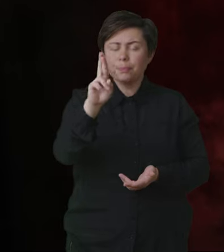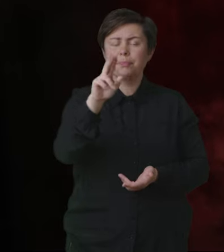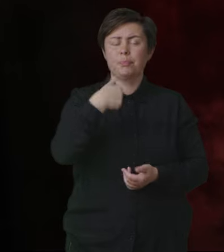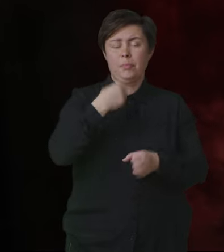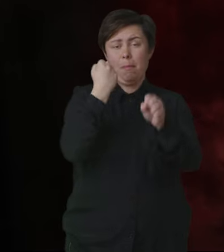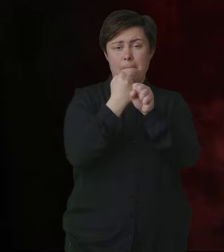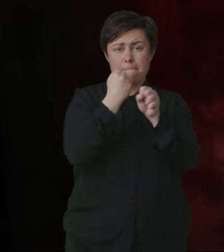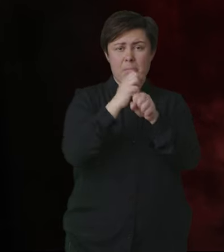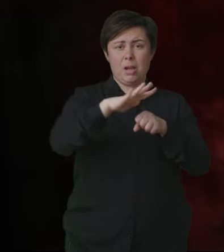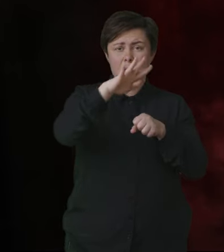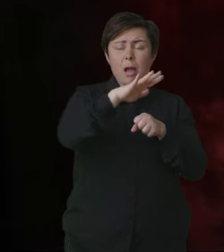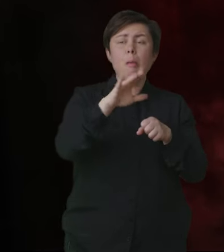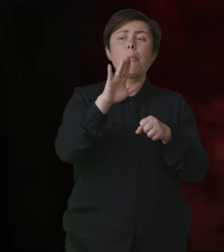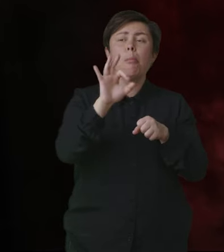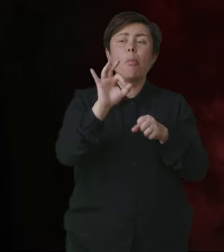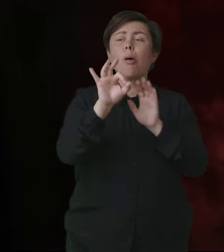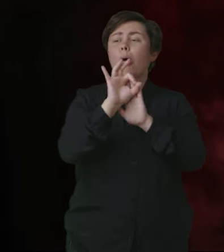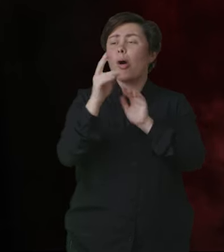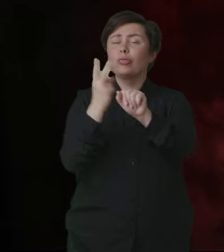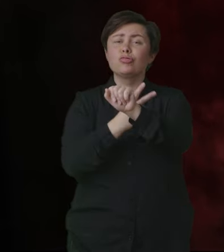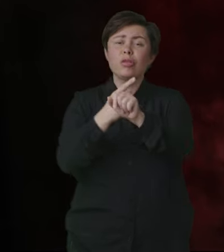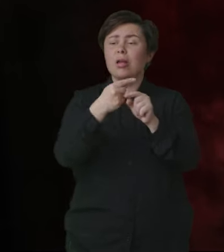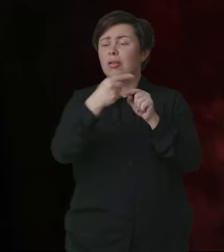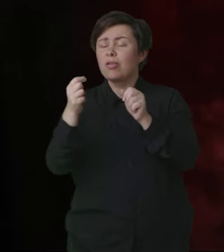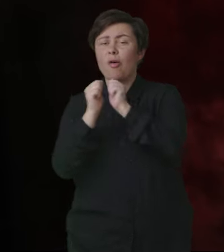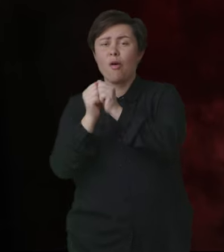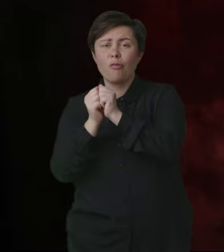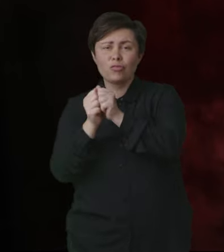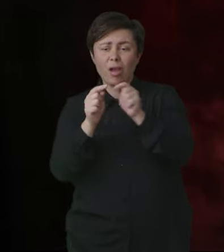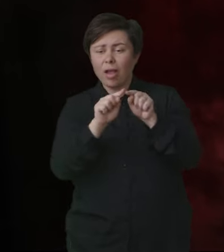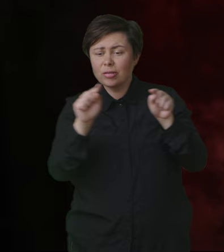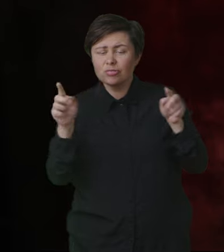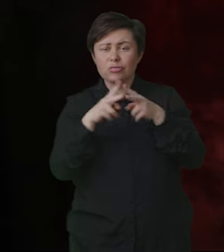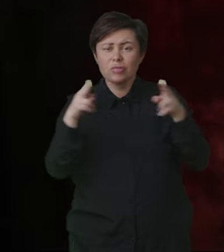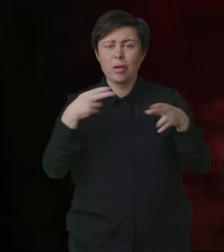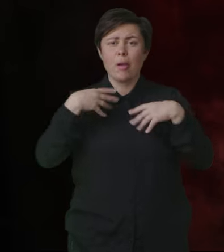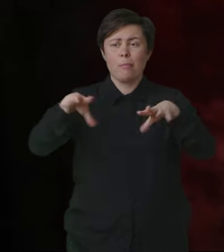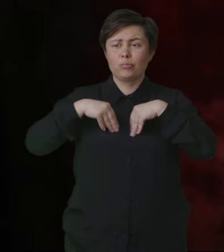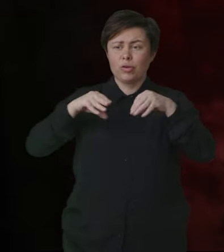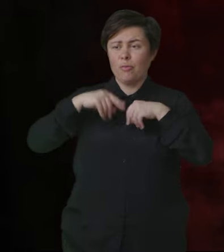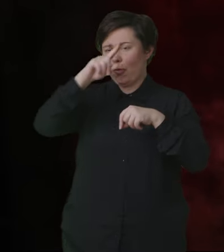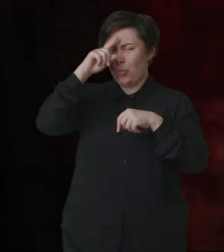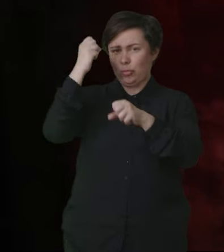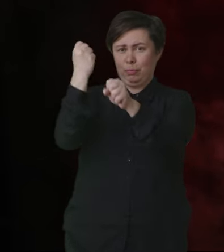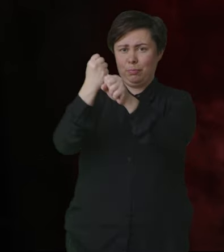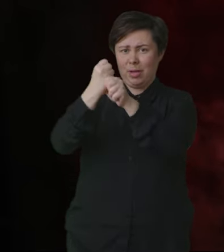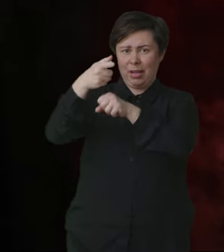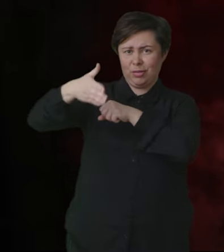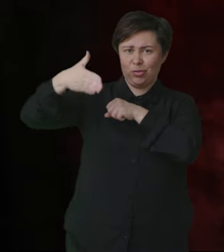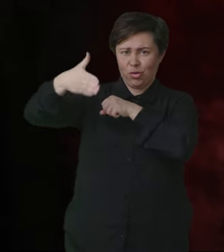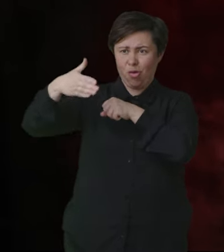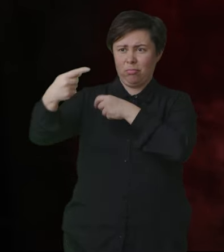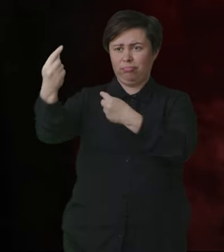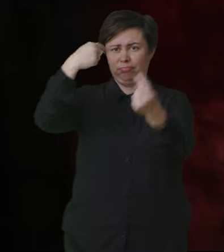Pracowałem tam, ponieważ od czerwca do września, bo przyjmowałem po